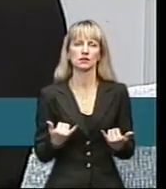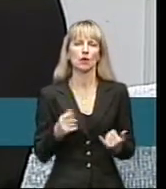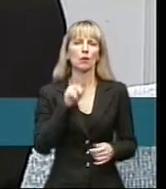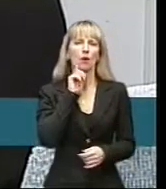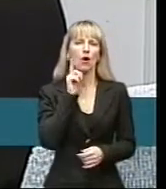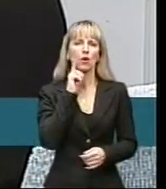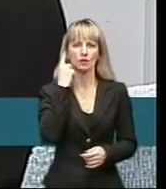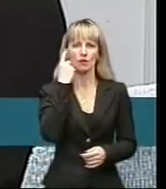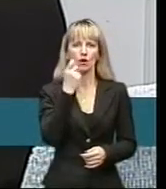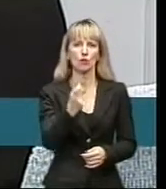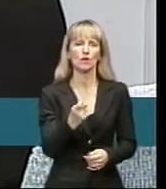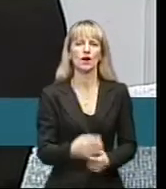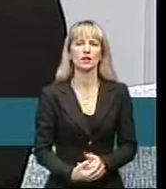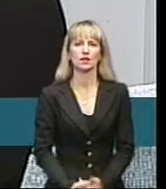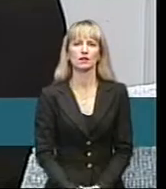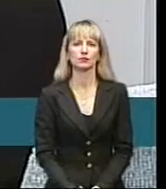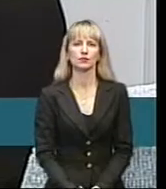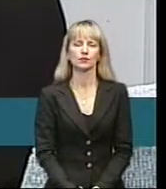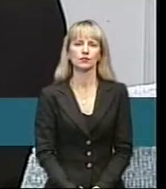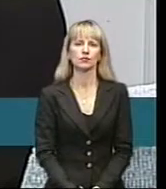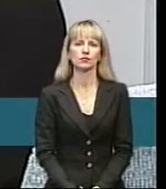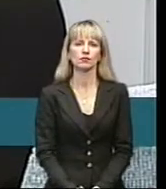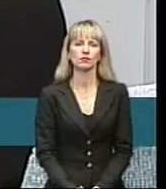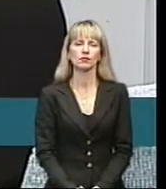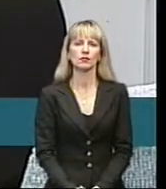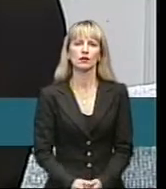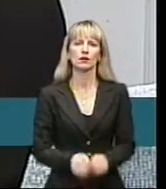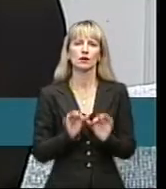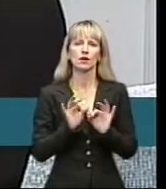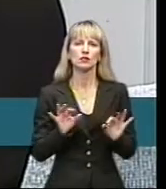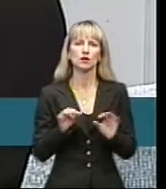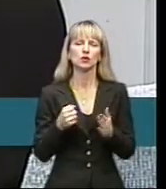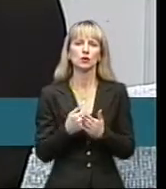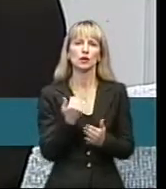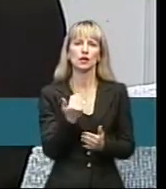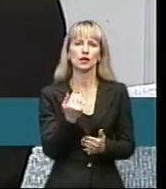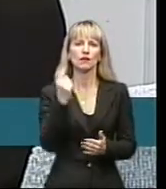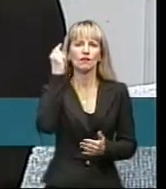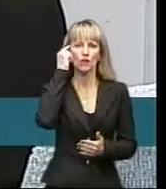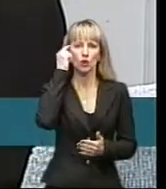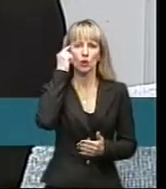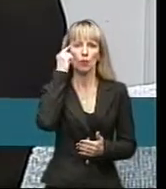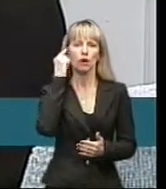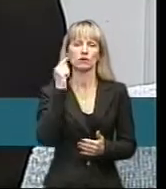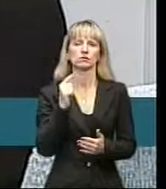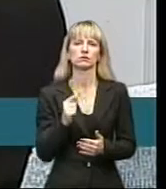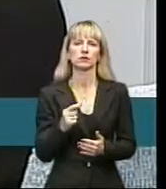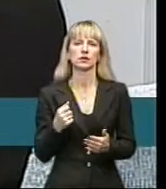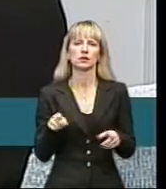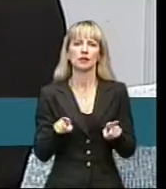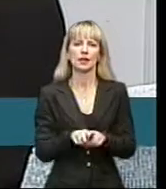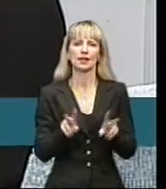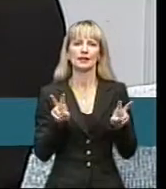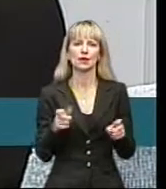молодь інформувати, доводити до їхнього відома, до свідомості доводити такі